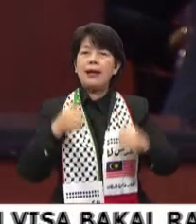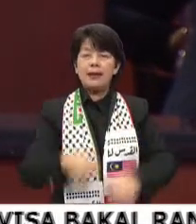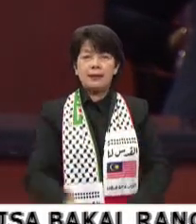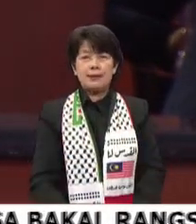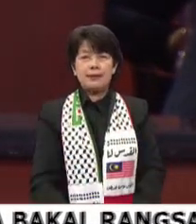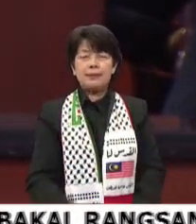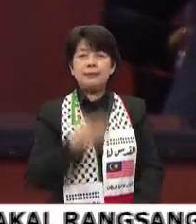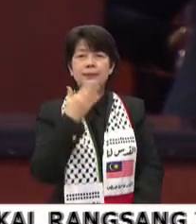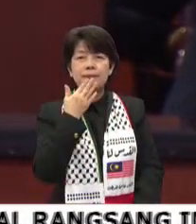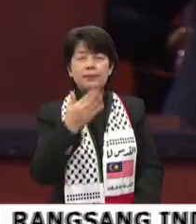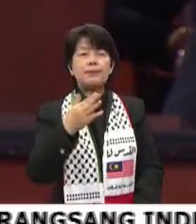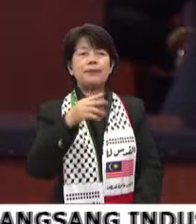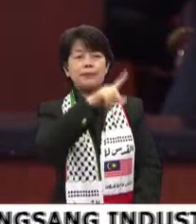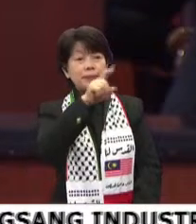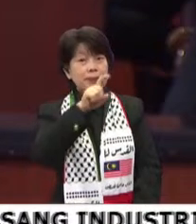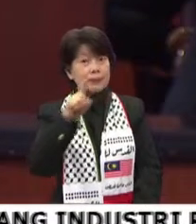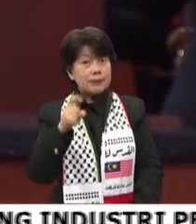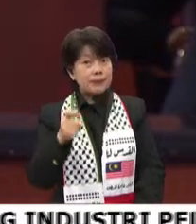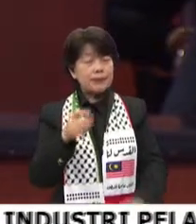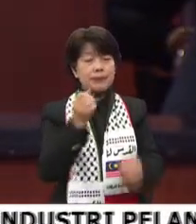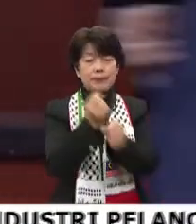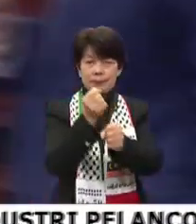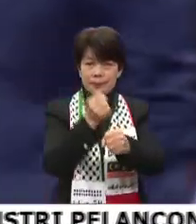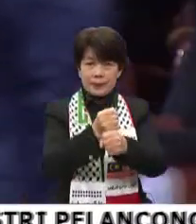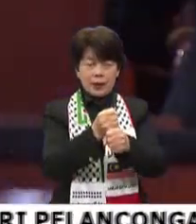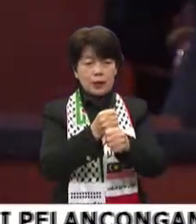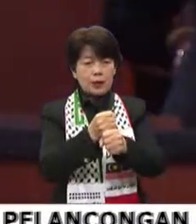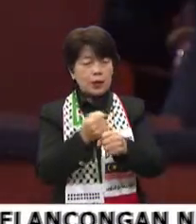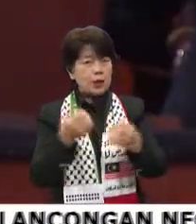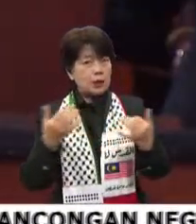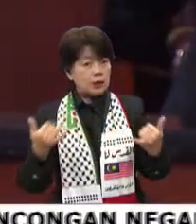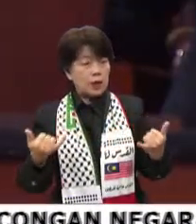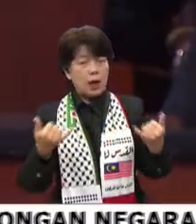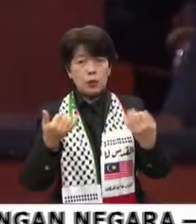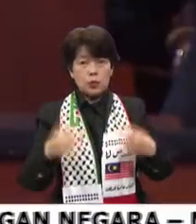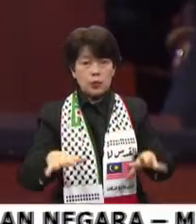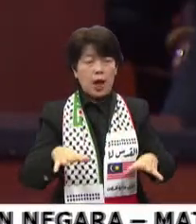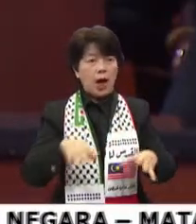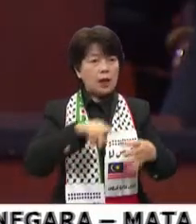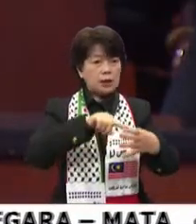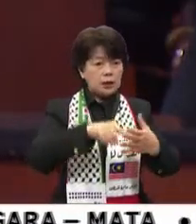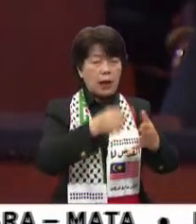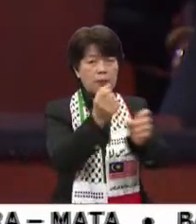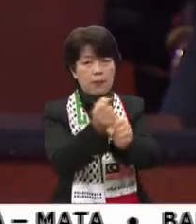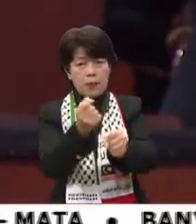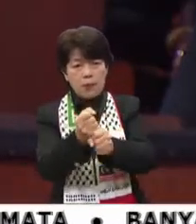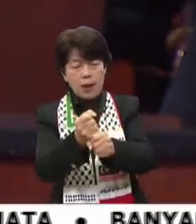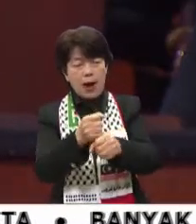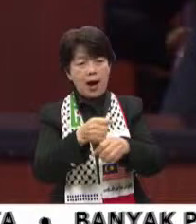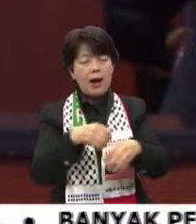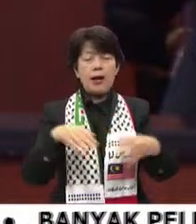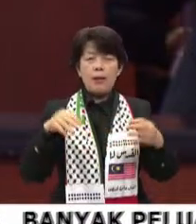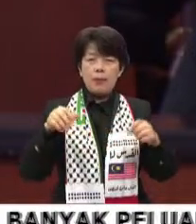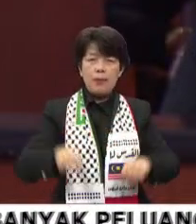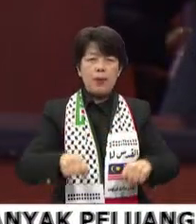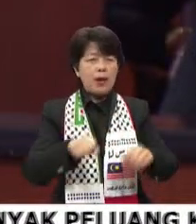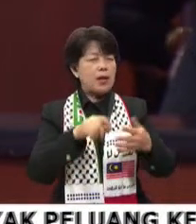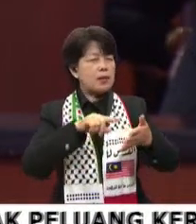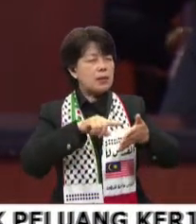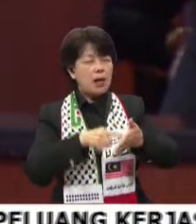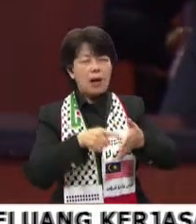soal pekerja masuk tempatan dan asing dapat masuk dan boleh dikatakan